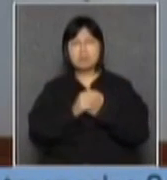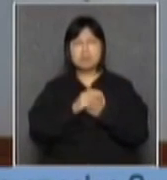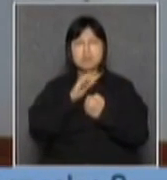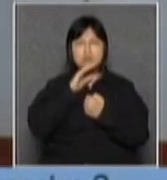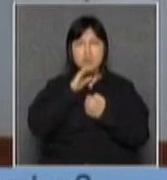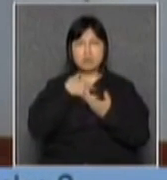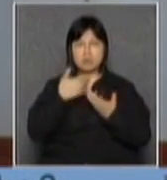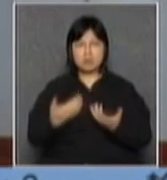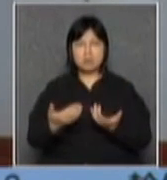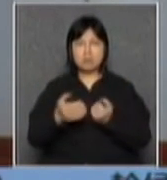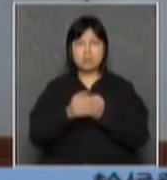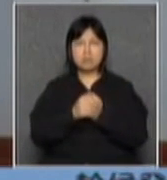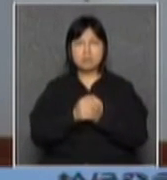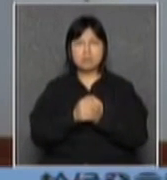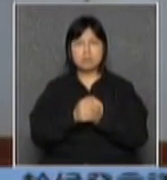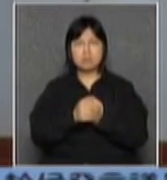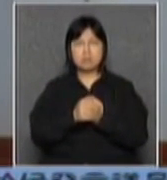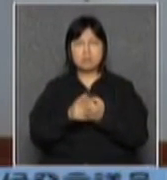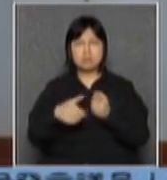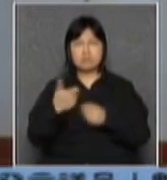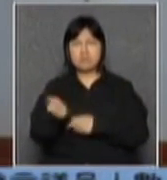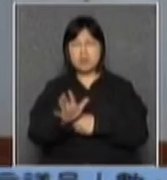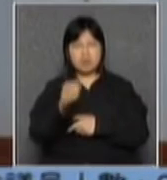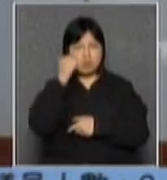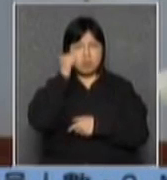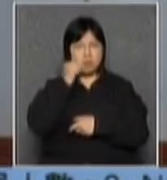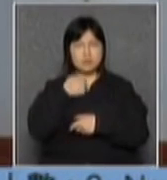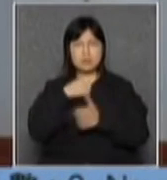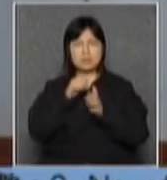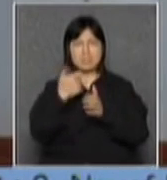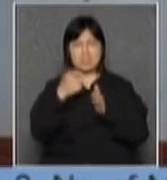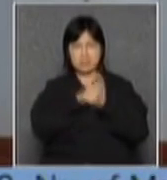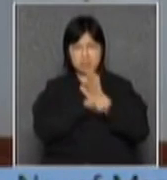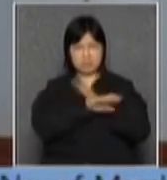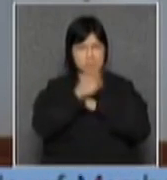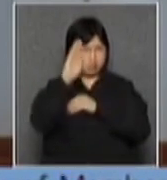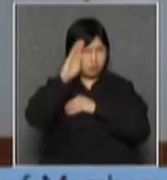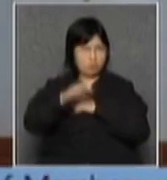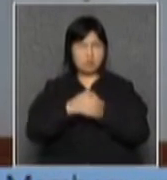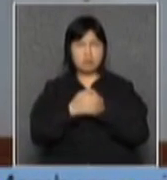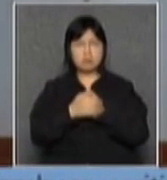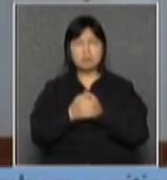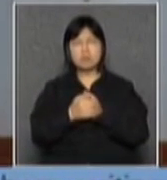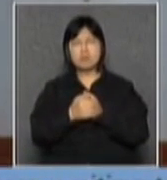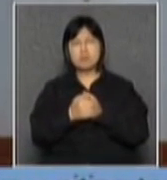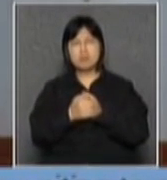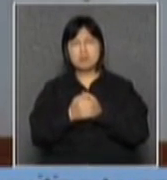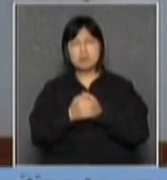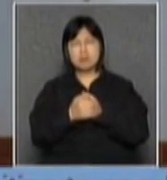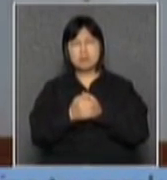就已經話唔俾錢老人，要剩翻啲錢將來嗱，其